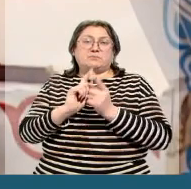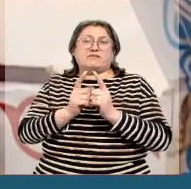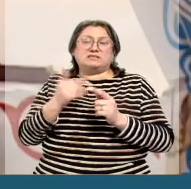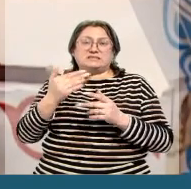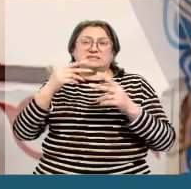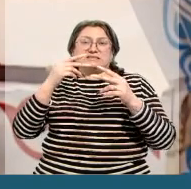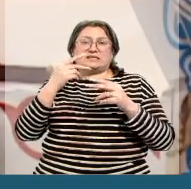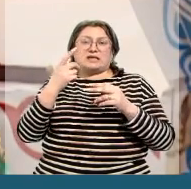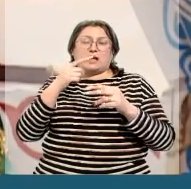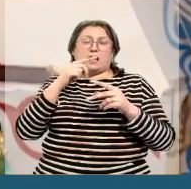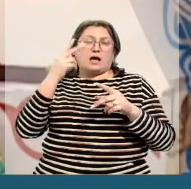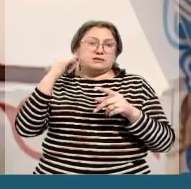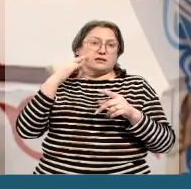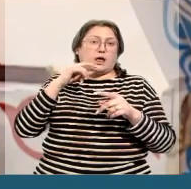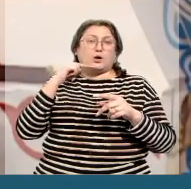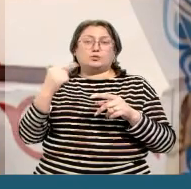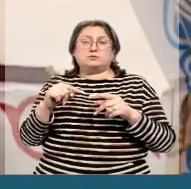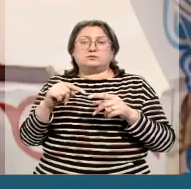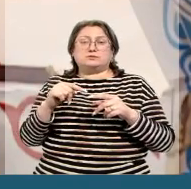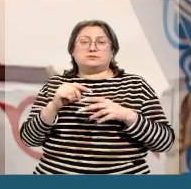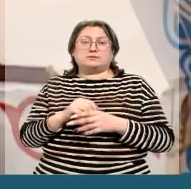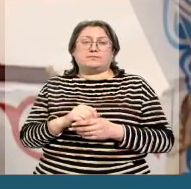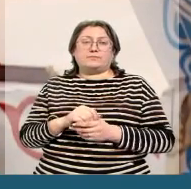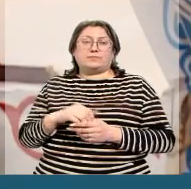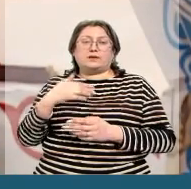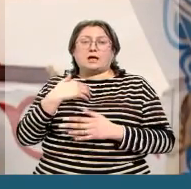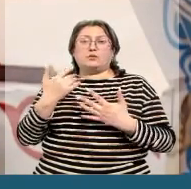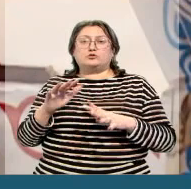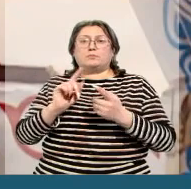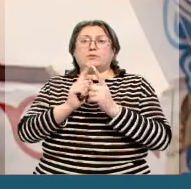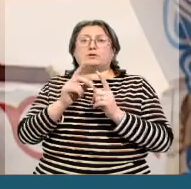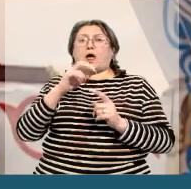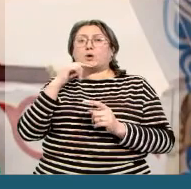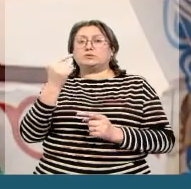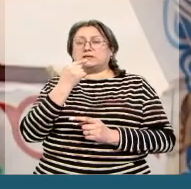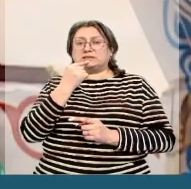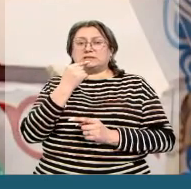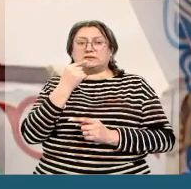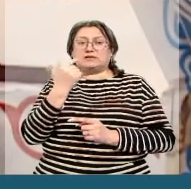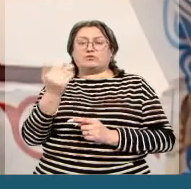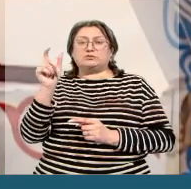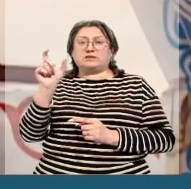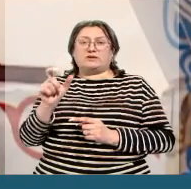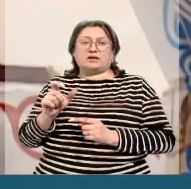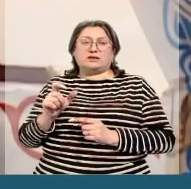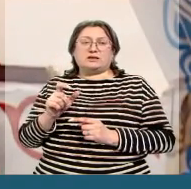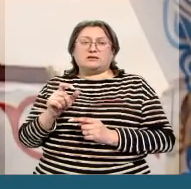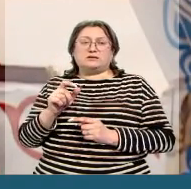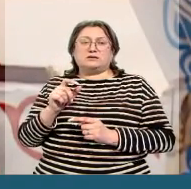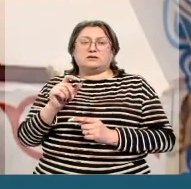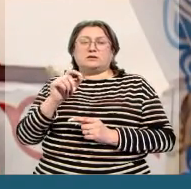переводить его стихи. И в частности, я перевел на русский язык его стихотворение